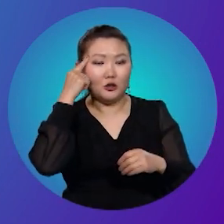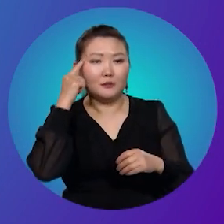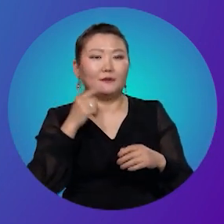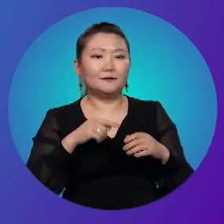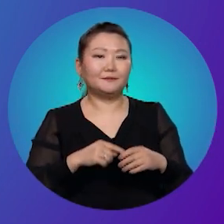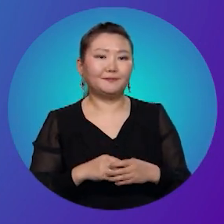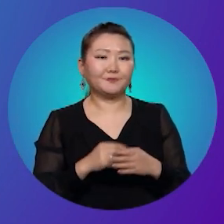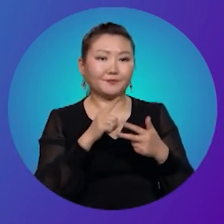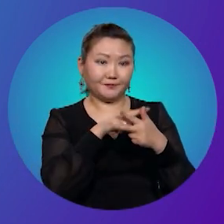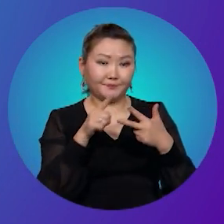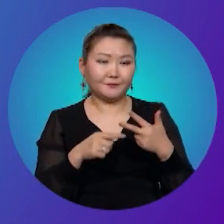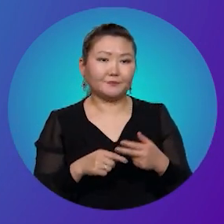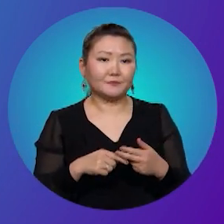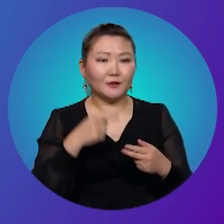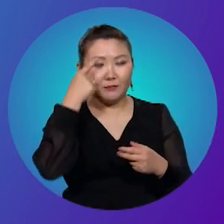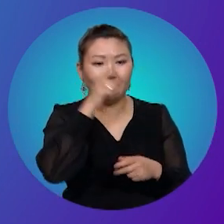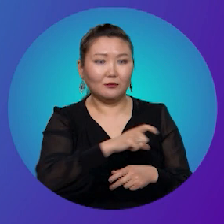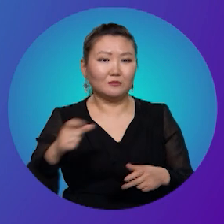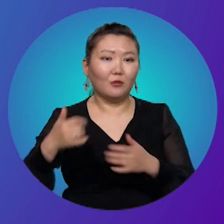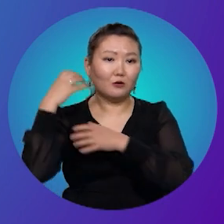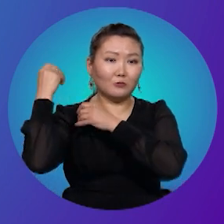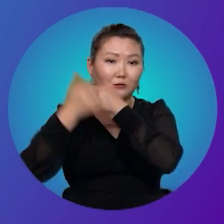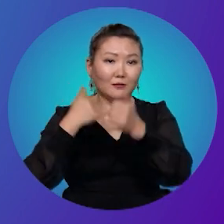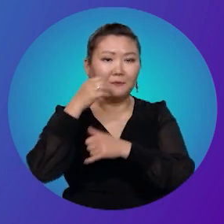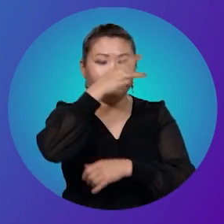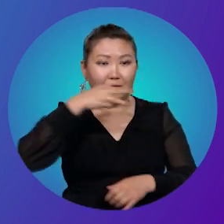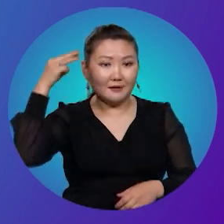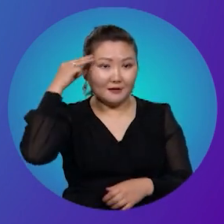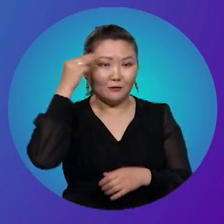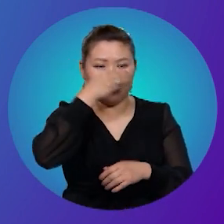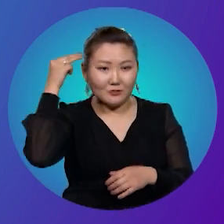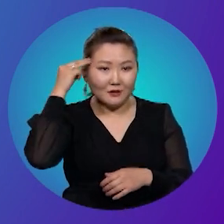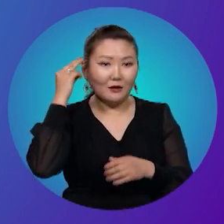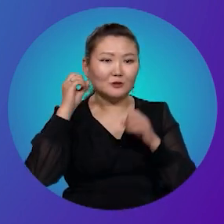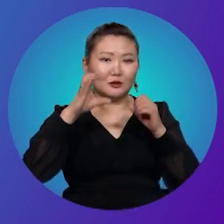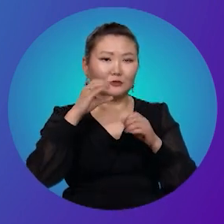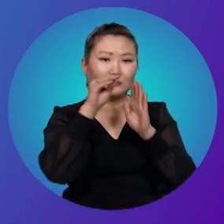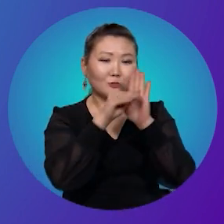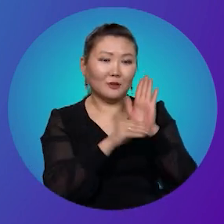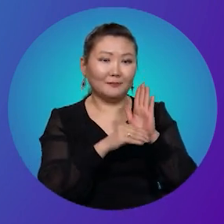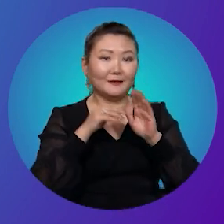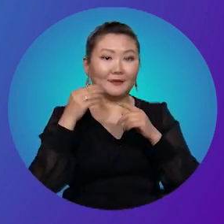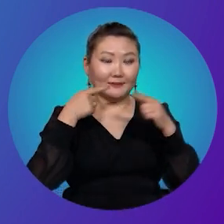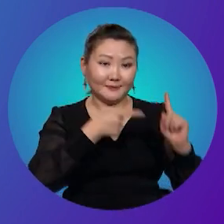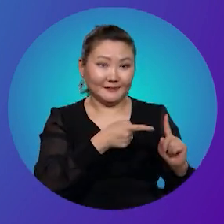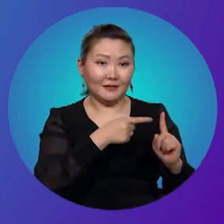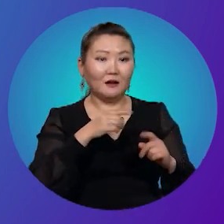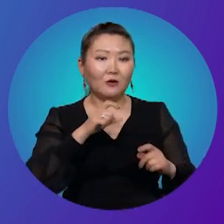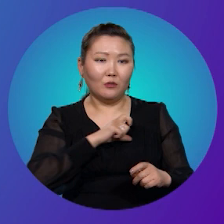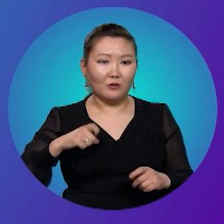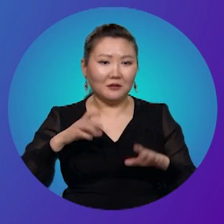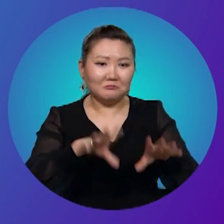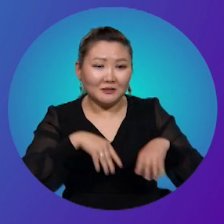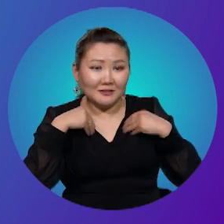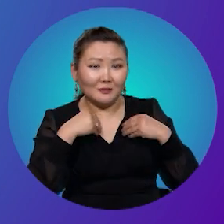тулгуурладаг юм байна. Монголчууд олон жилийн мэдлэг дуршлагаараа ёс суртахууны хим хэмжээг бий болгож тогтоосон байдаг. Түүнийгээ өөртөө хэвшил болгоод